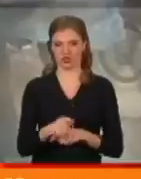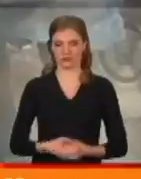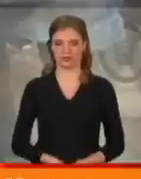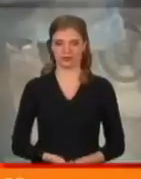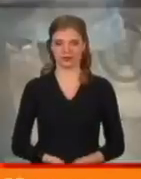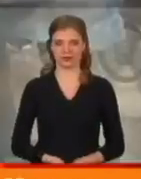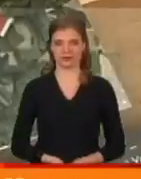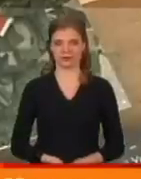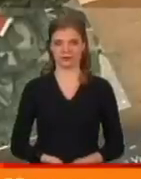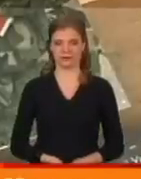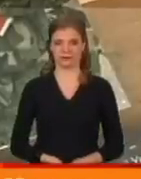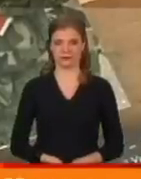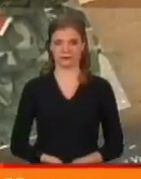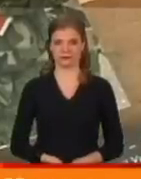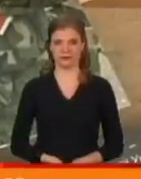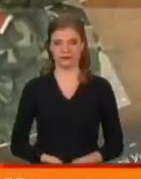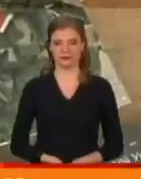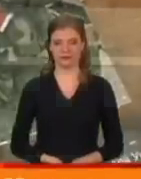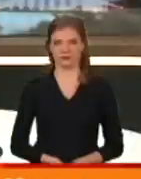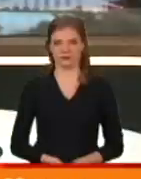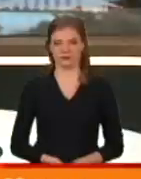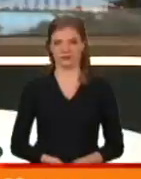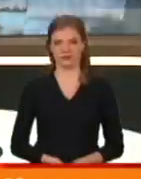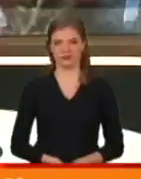Євгенія Мотрич, Юрій Долгоручко, програма «Вікна», СТБ.